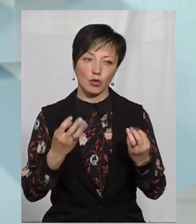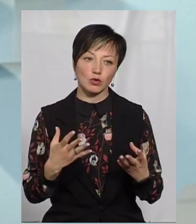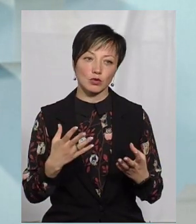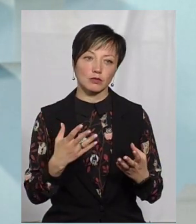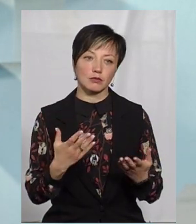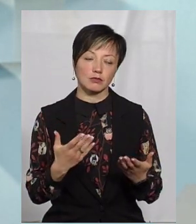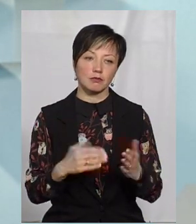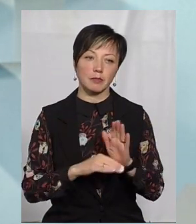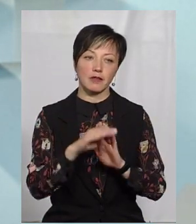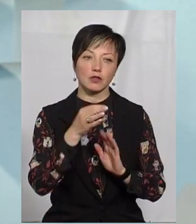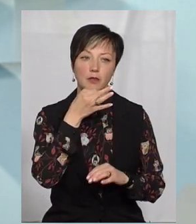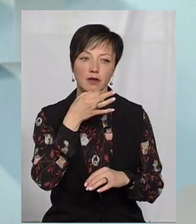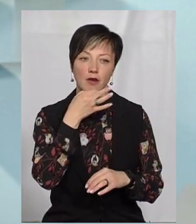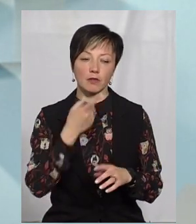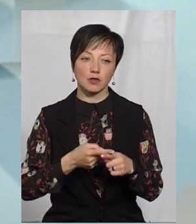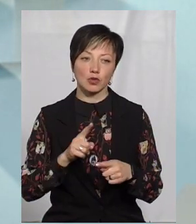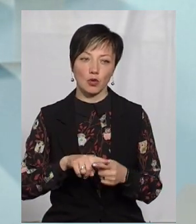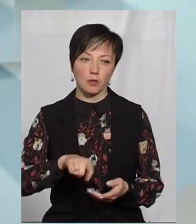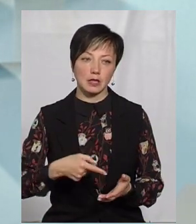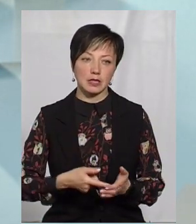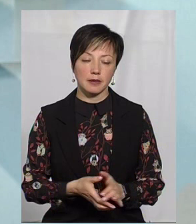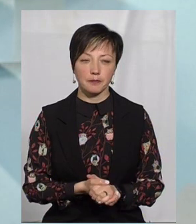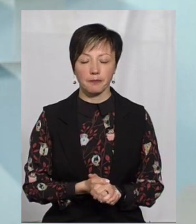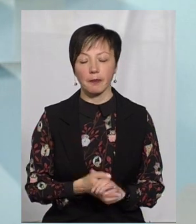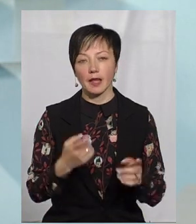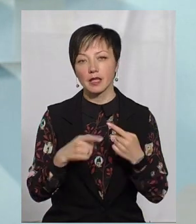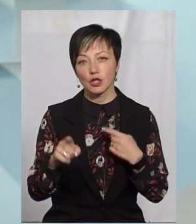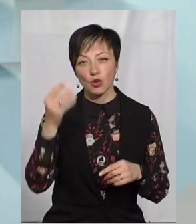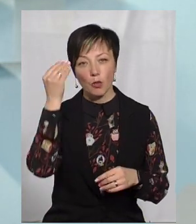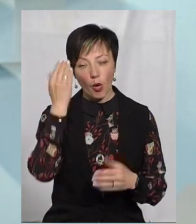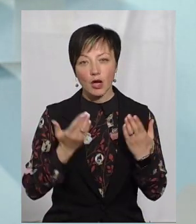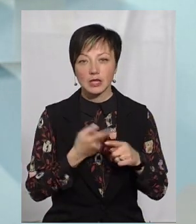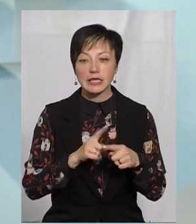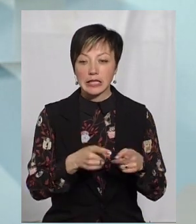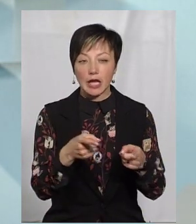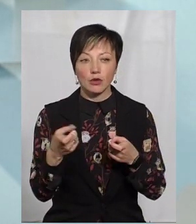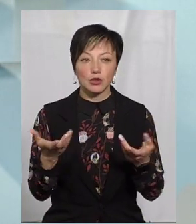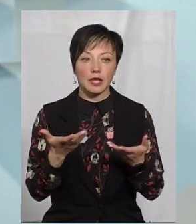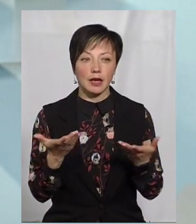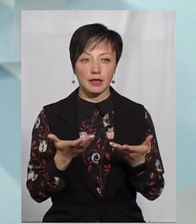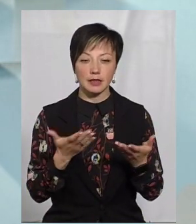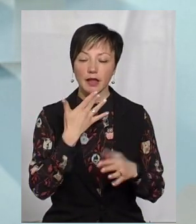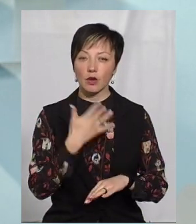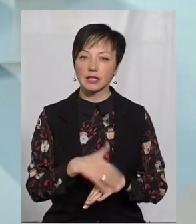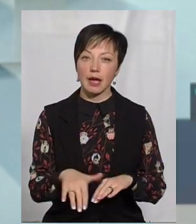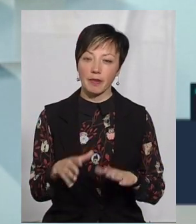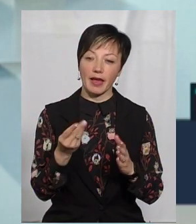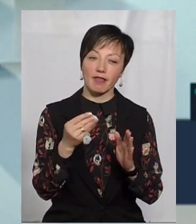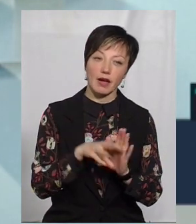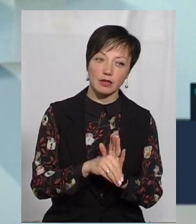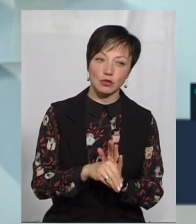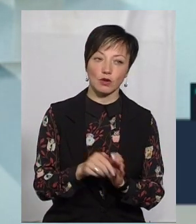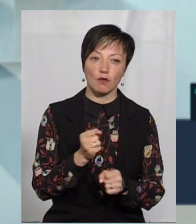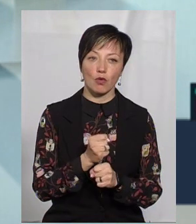просто підвищує привабливість міста? З іншого боку, якщо це залучення якихось іноземних інвесторів чи